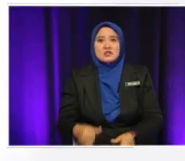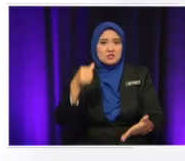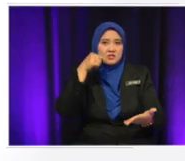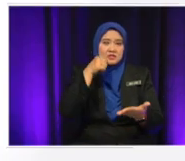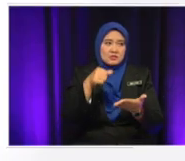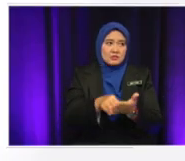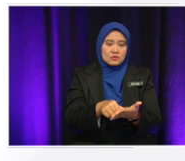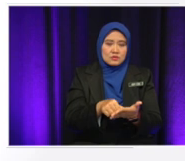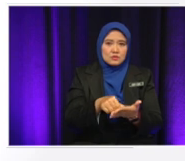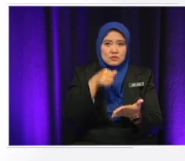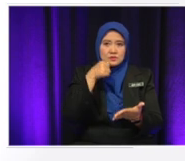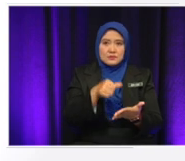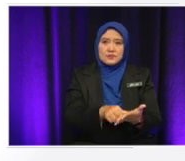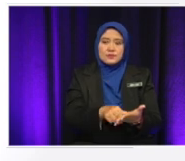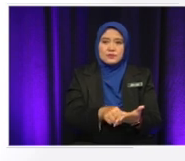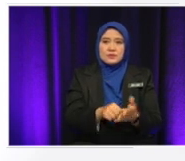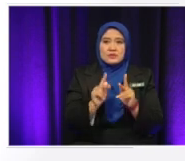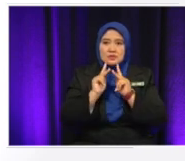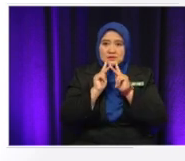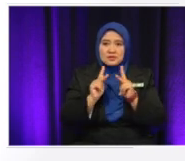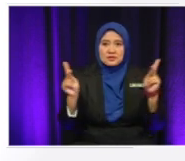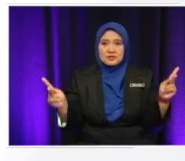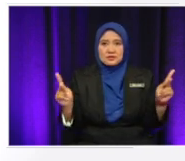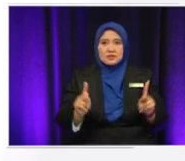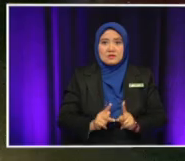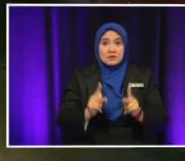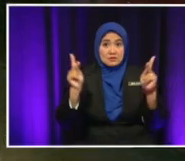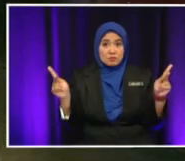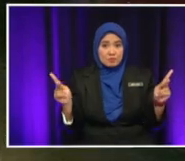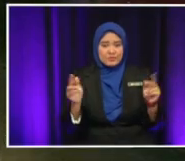saya keliru sikit saya ke saya mungkin betul